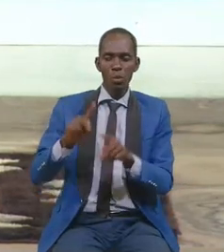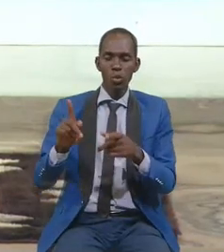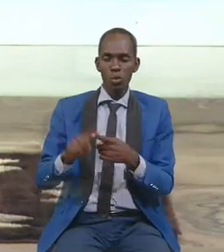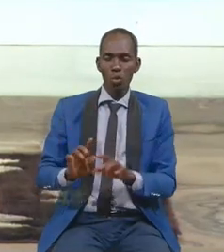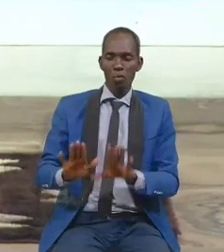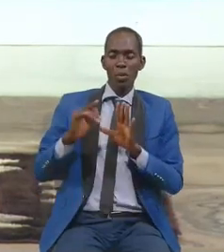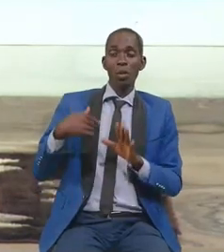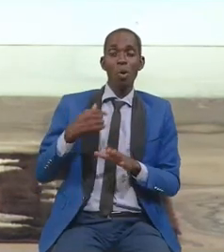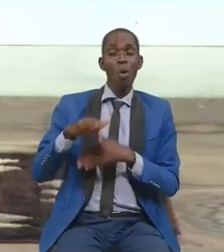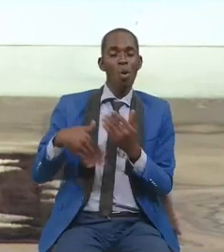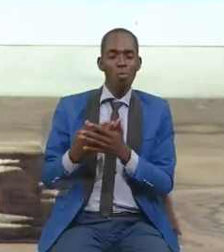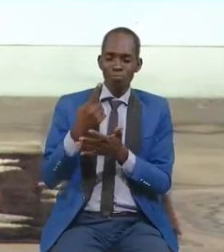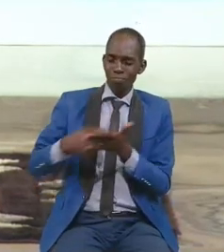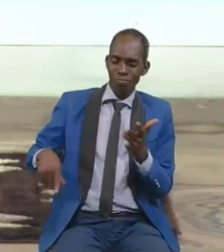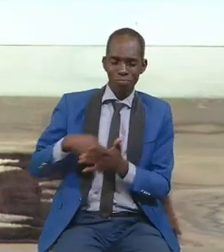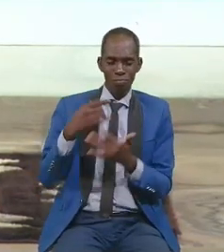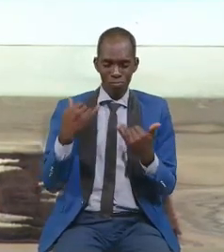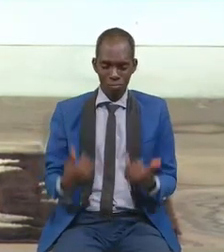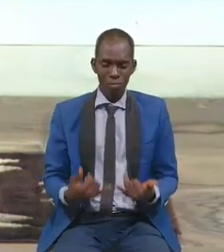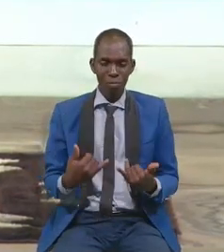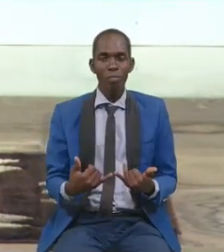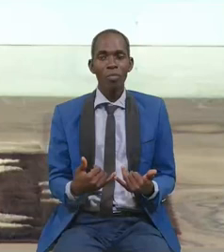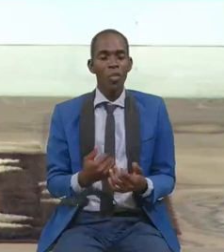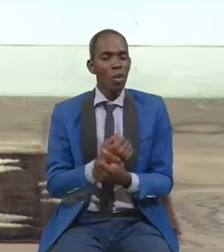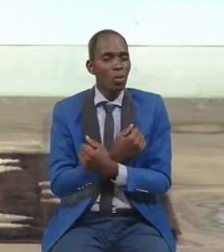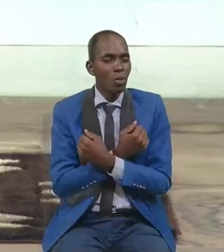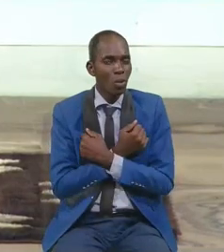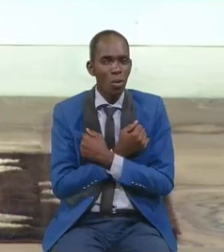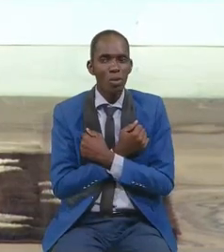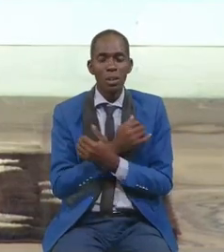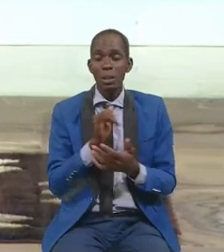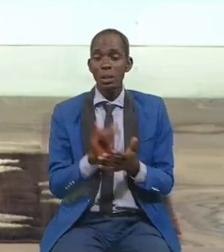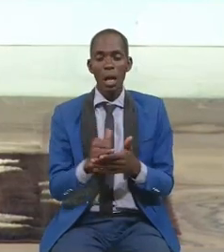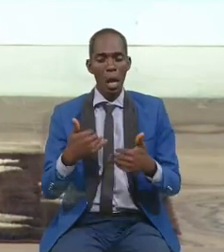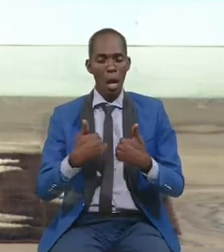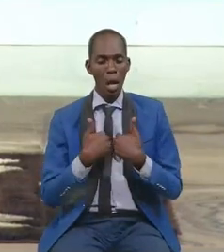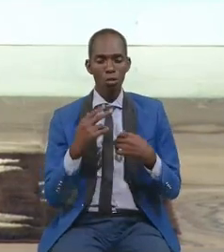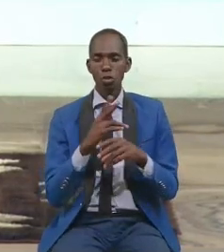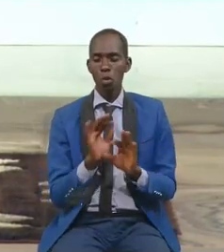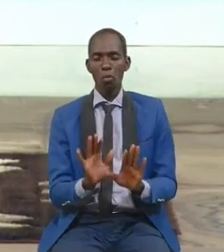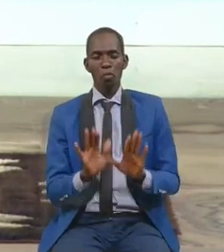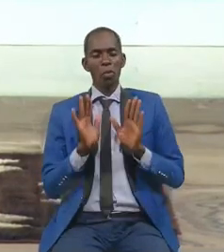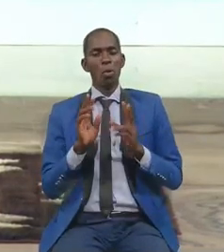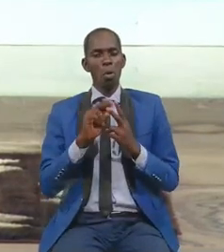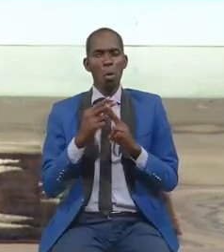que les autres me craignent, c'est annuler ce jour. L'amour qui n'a pas de crainte, qui n'a pas de tourment.